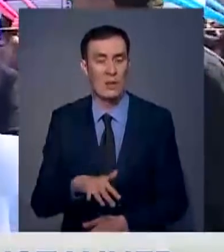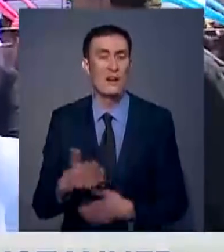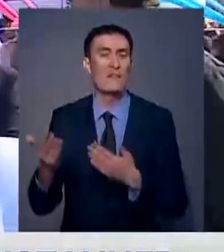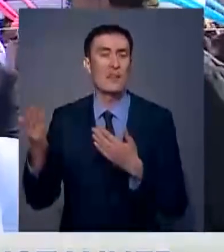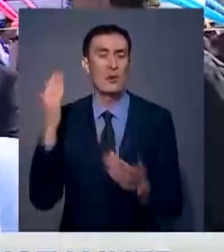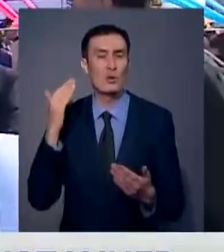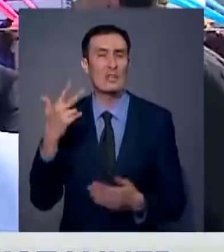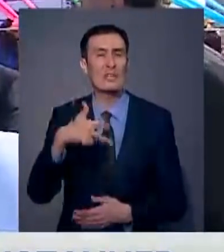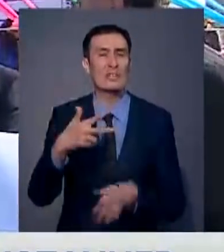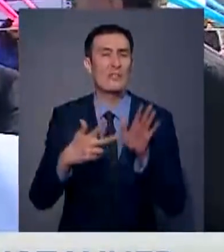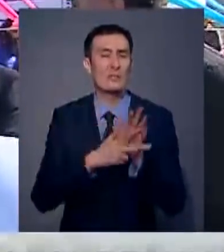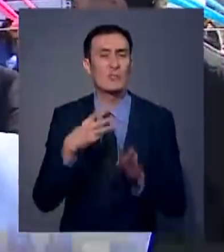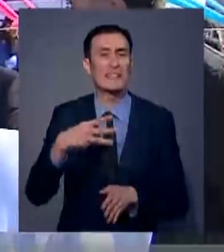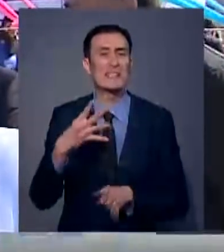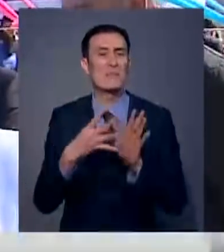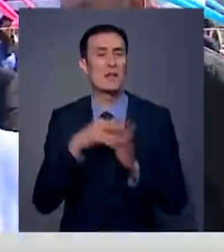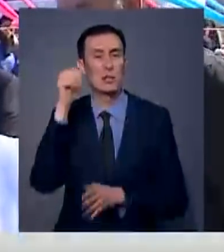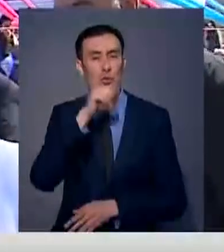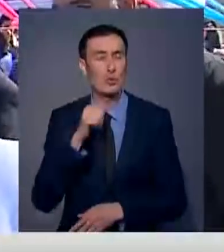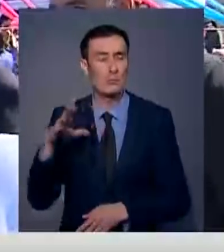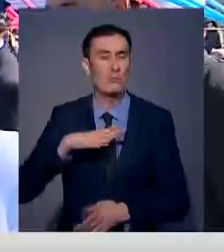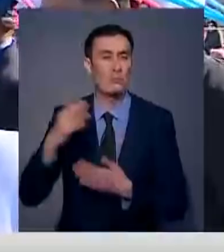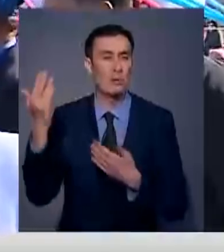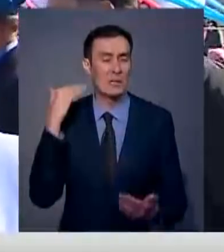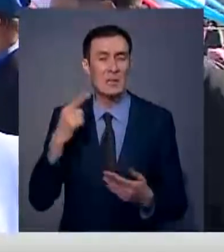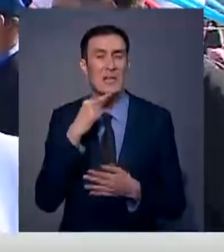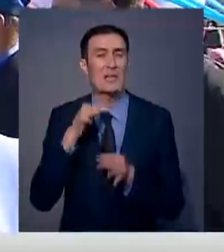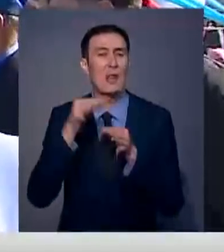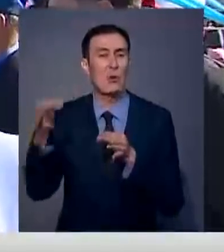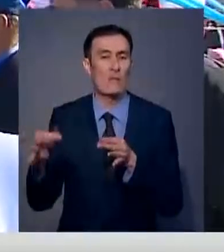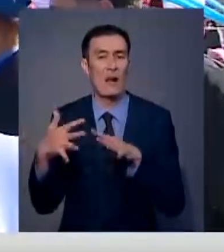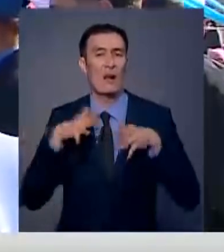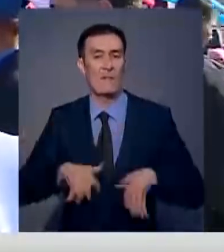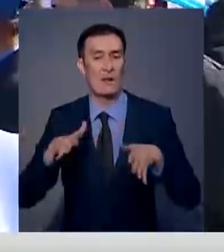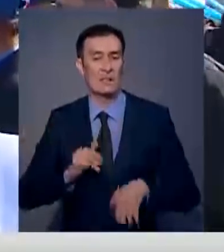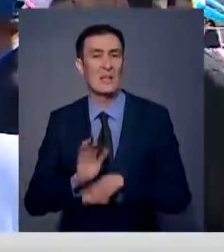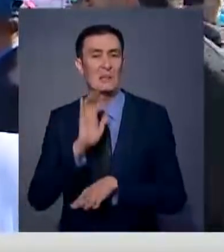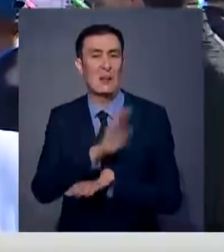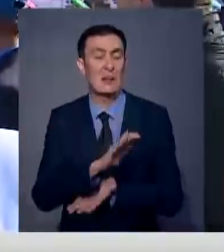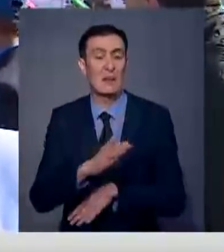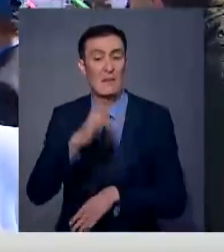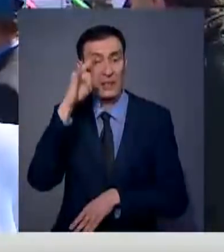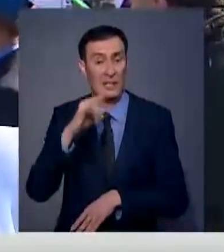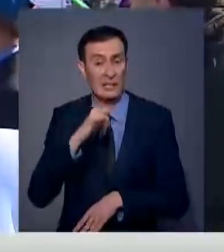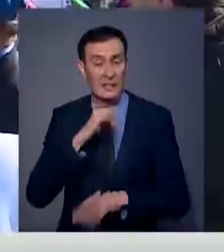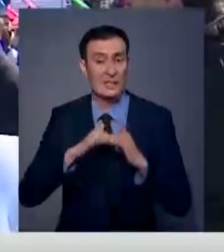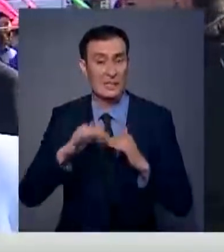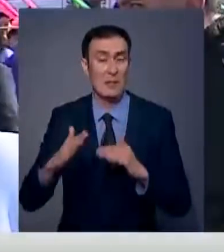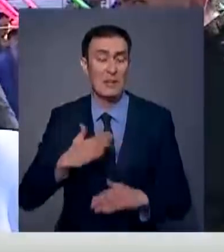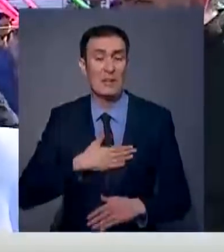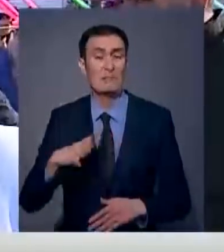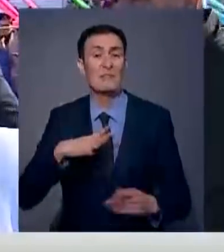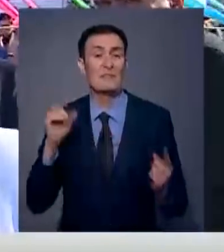далекие 1938-1939 годы, когда с далекого Кавказа переселили в казахстанские степи, нас